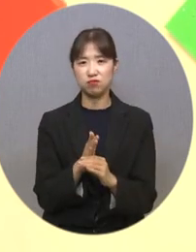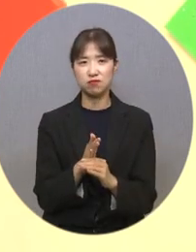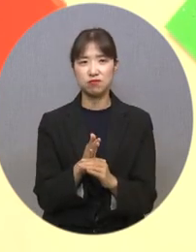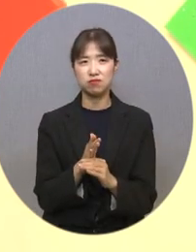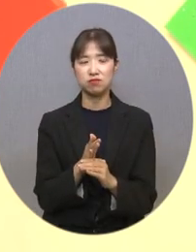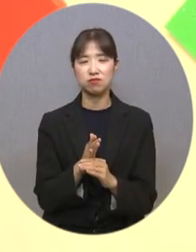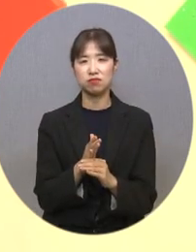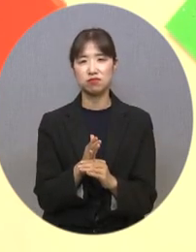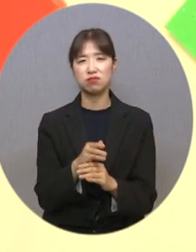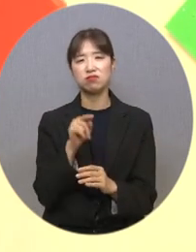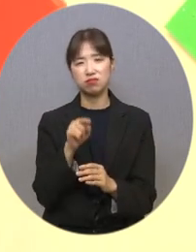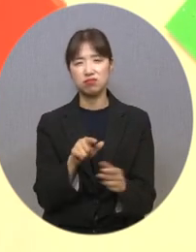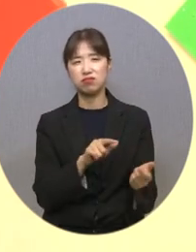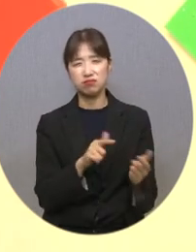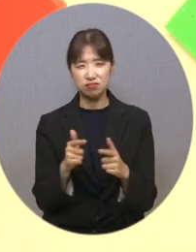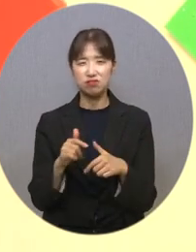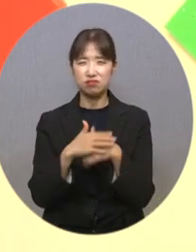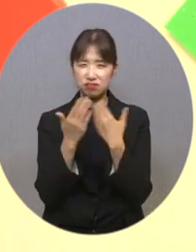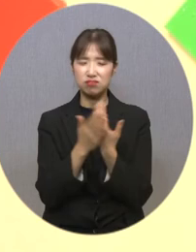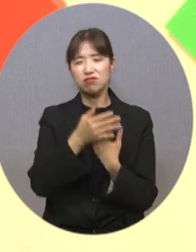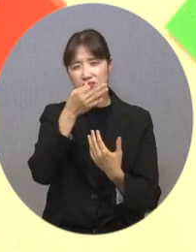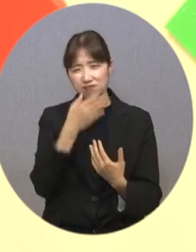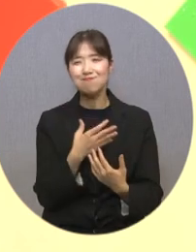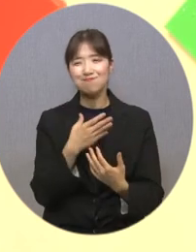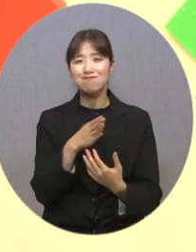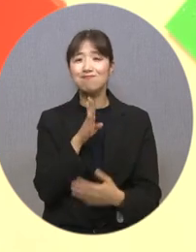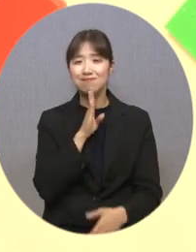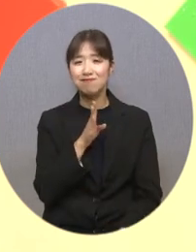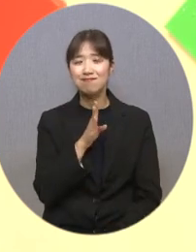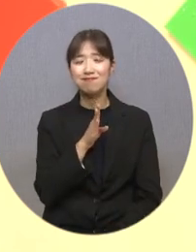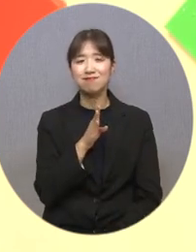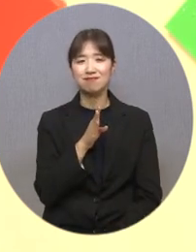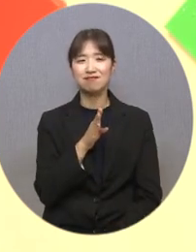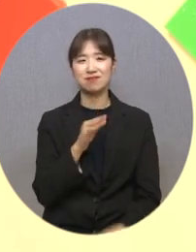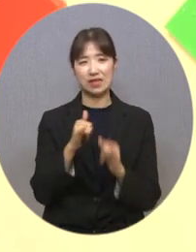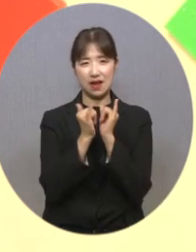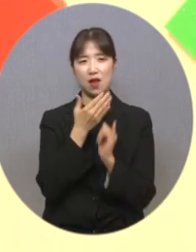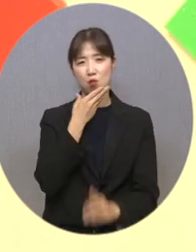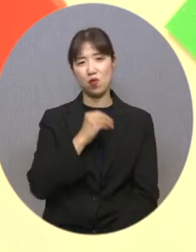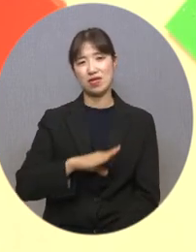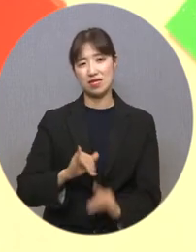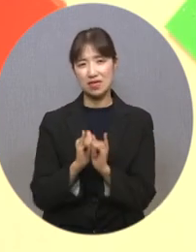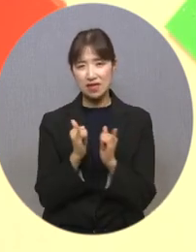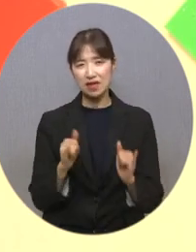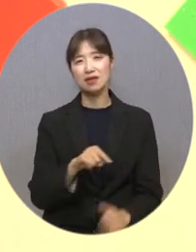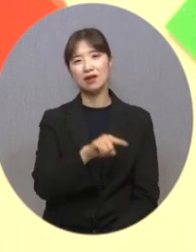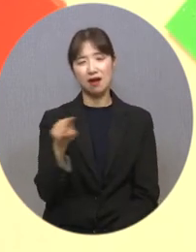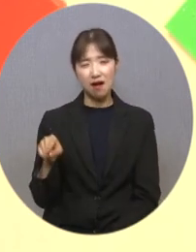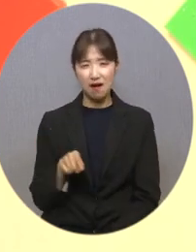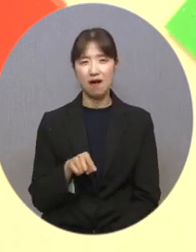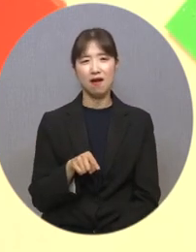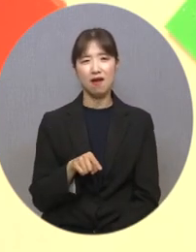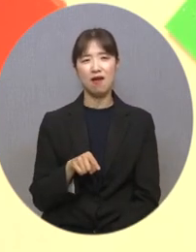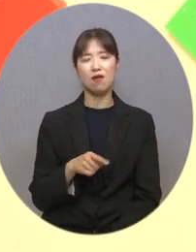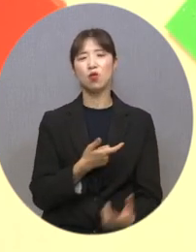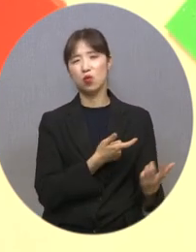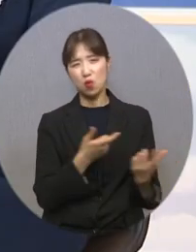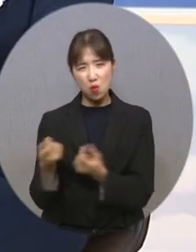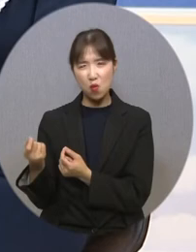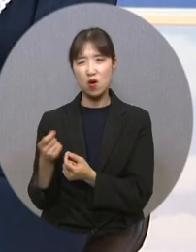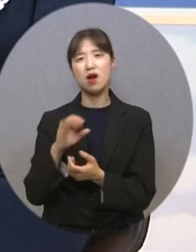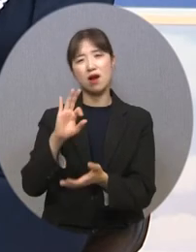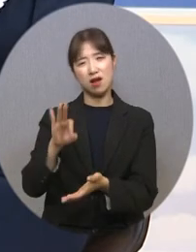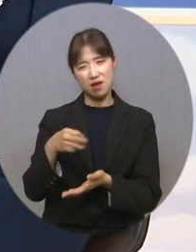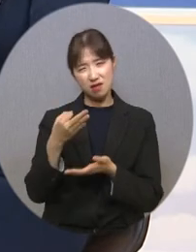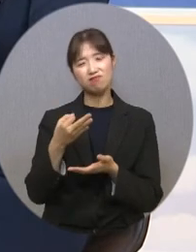있는데요. 이런 부분들은 모두가 힘들게 일을 하고 있는데 사회복지사들에게 이런 부분들은 동일한 임금